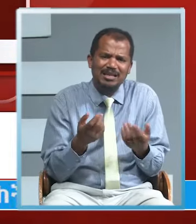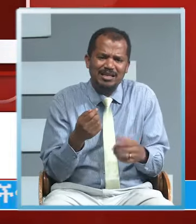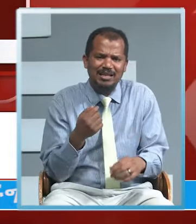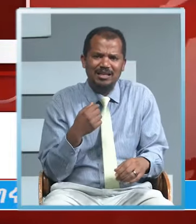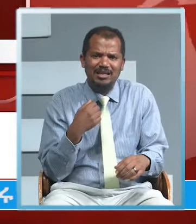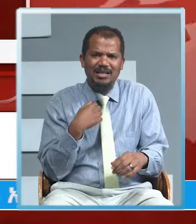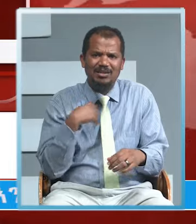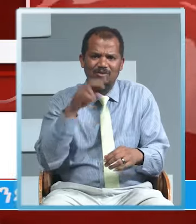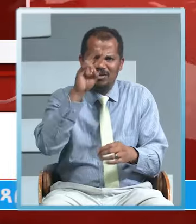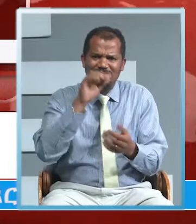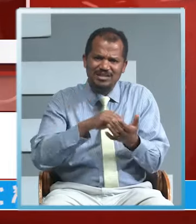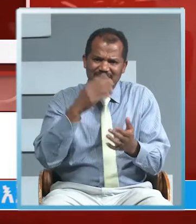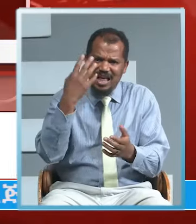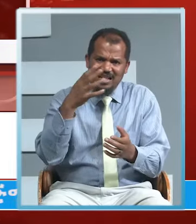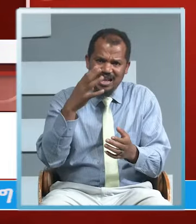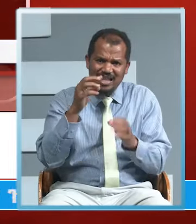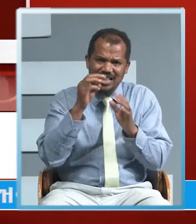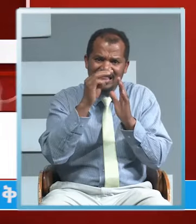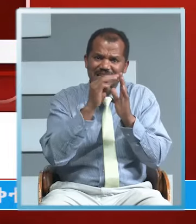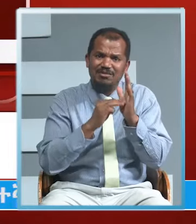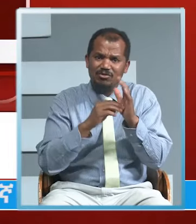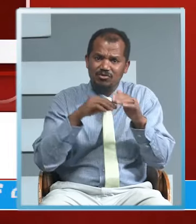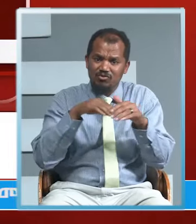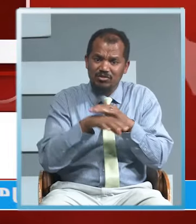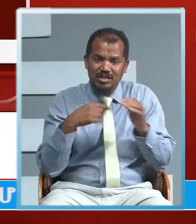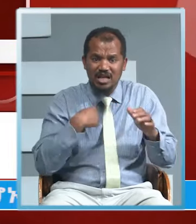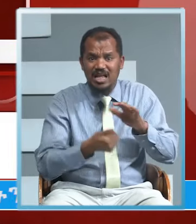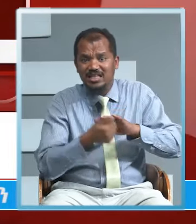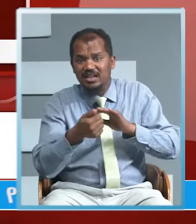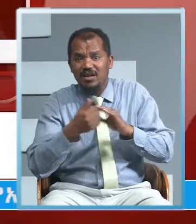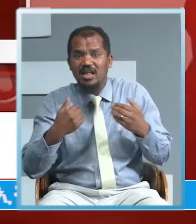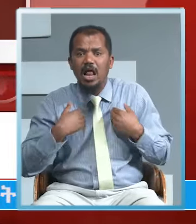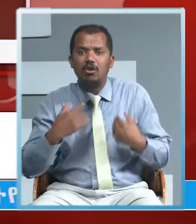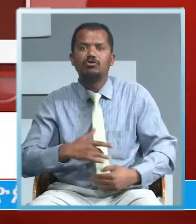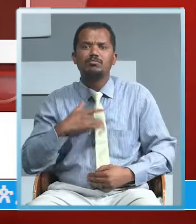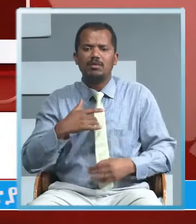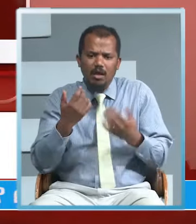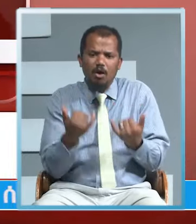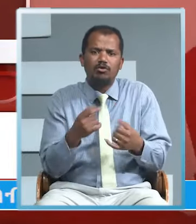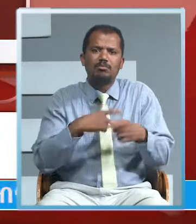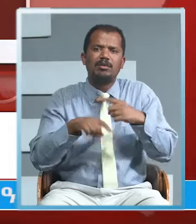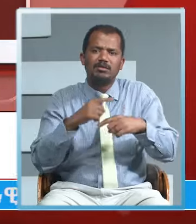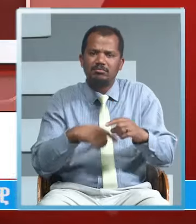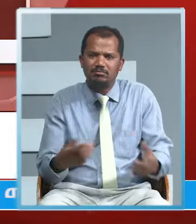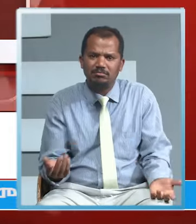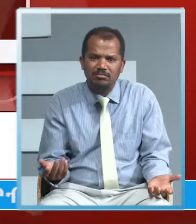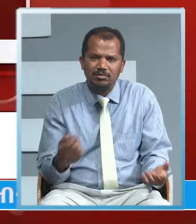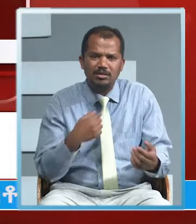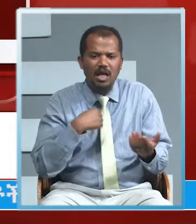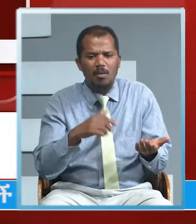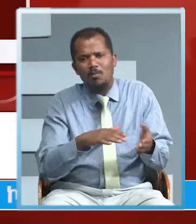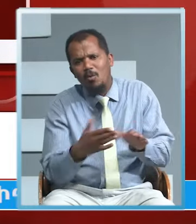ያኔ 2014 ላይ ጥቅምት ውስጥ ስንፈናቀል ያለው ስሜት ነው የመጣብን። ጀመር አያስገድዱንም፣ ሞተን የመጣንበት ተዘርፈን